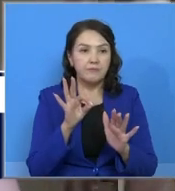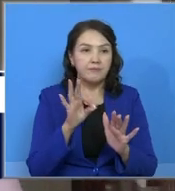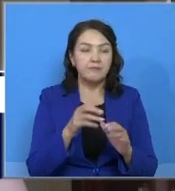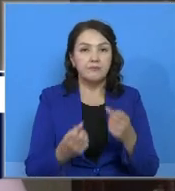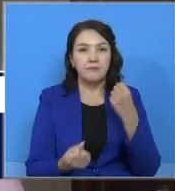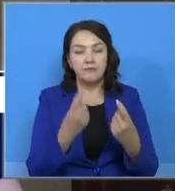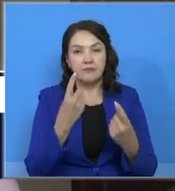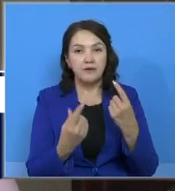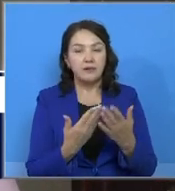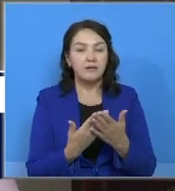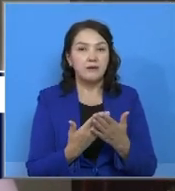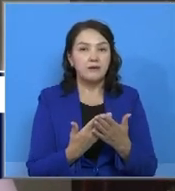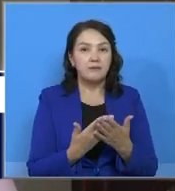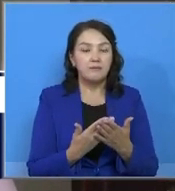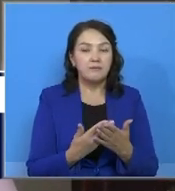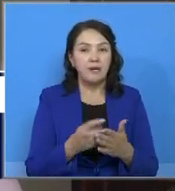выявление